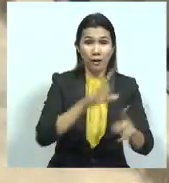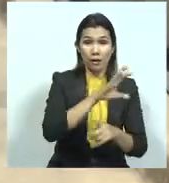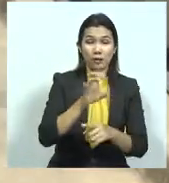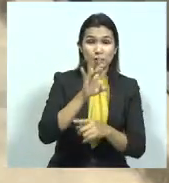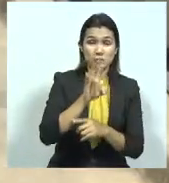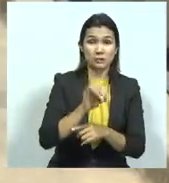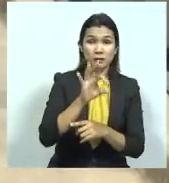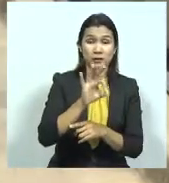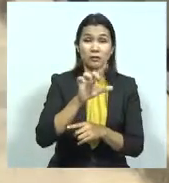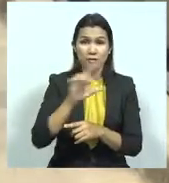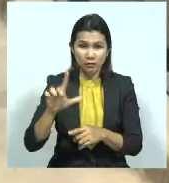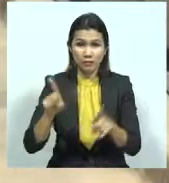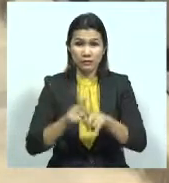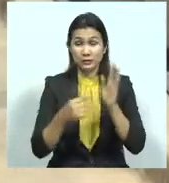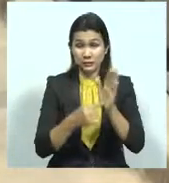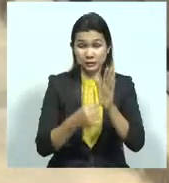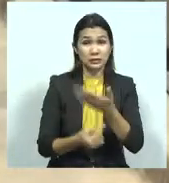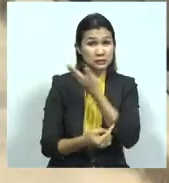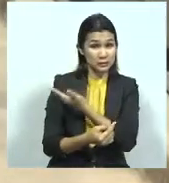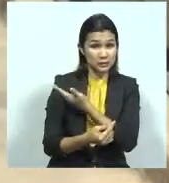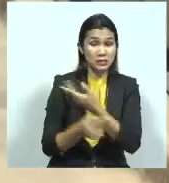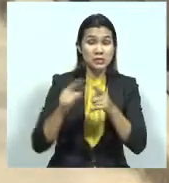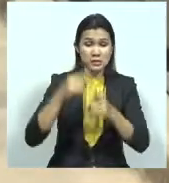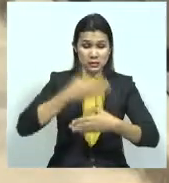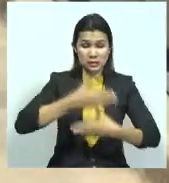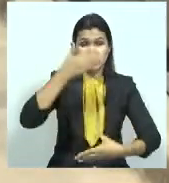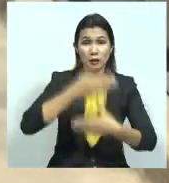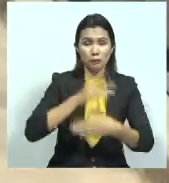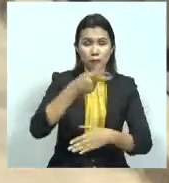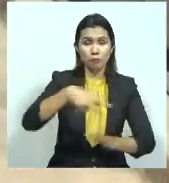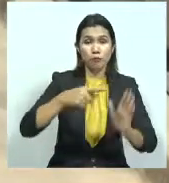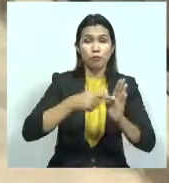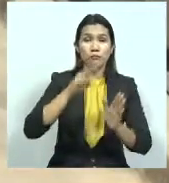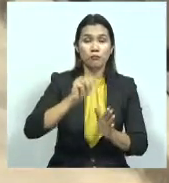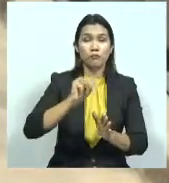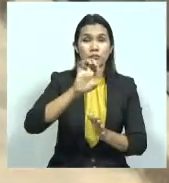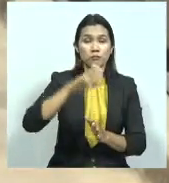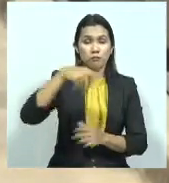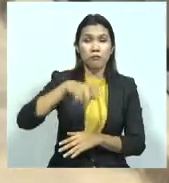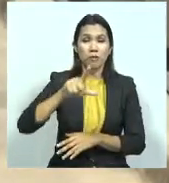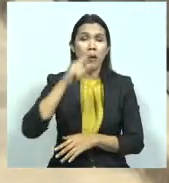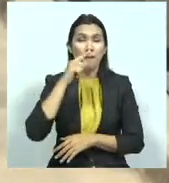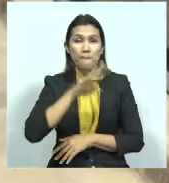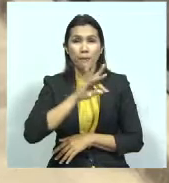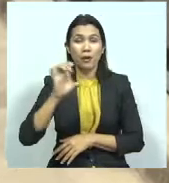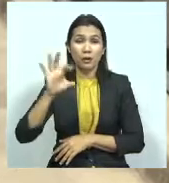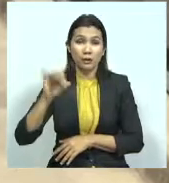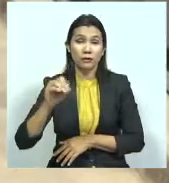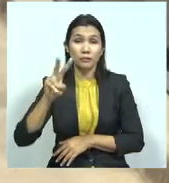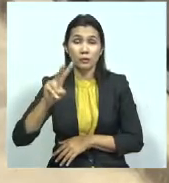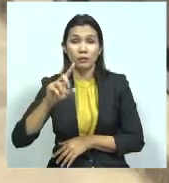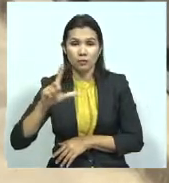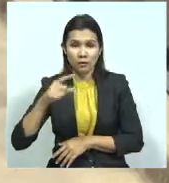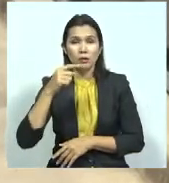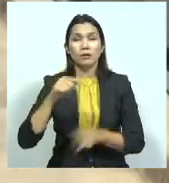1,579 ล้านลูกบาศก์เมตรอย่างที่เขื่อนภูมิพลตอนนี้เหลือน้ำใช้อยู่ที่892ล้านลูกบาศก์เมตรหรือประมาณร้อ